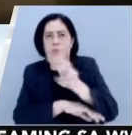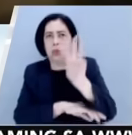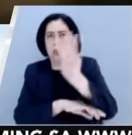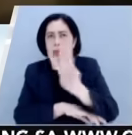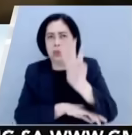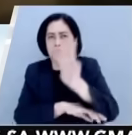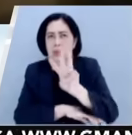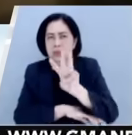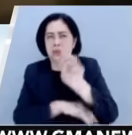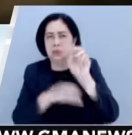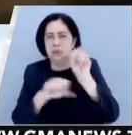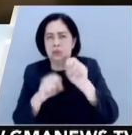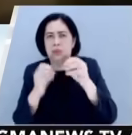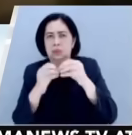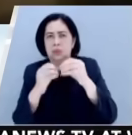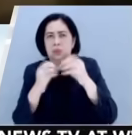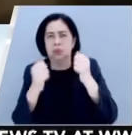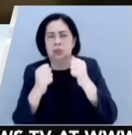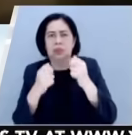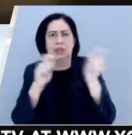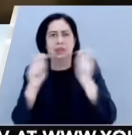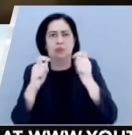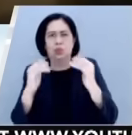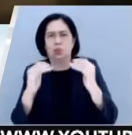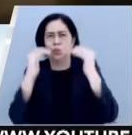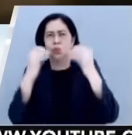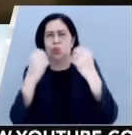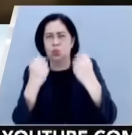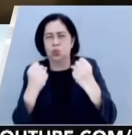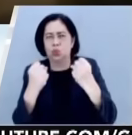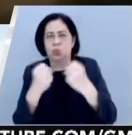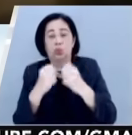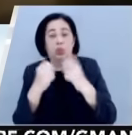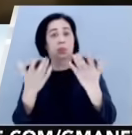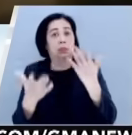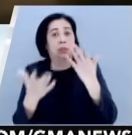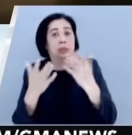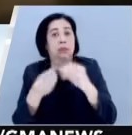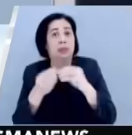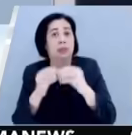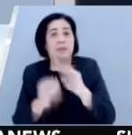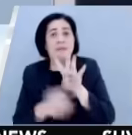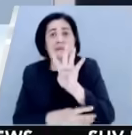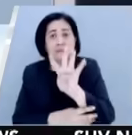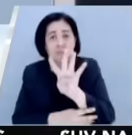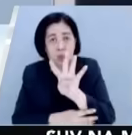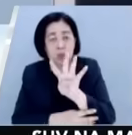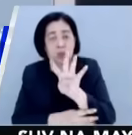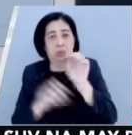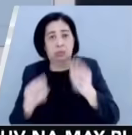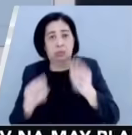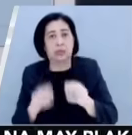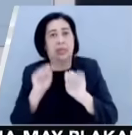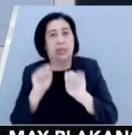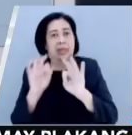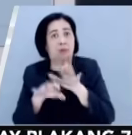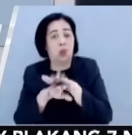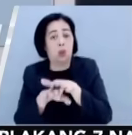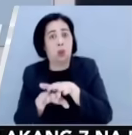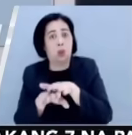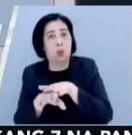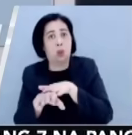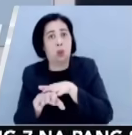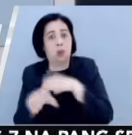itong umabot sa typhoon category. Posible namang umabot daw sa signal number 4 ang bagyo. Kapag mabagal ito ng malapit, so